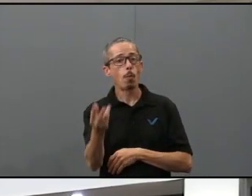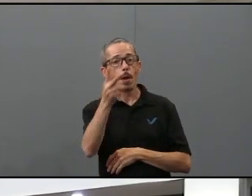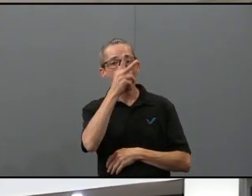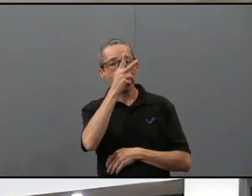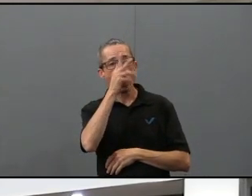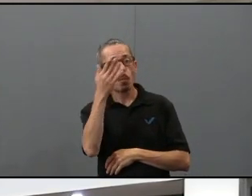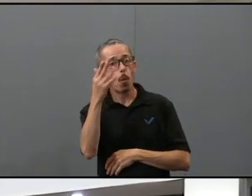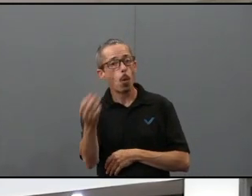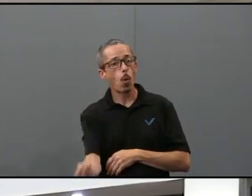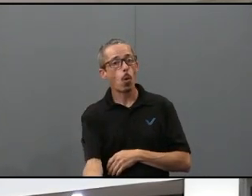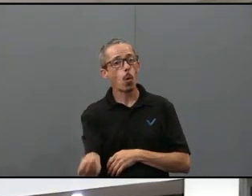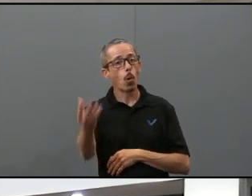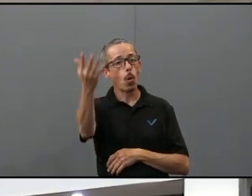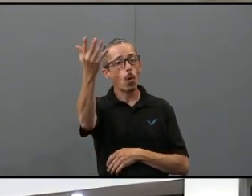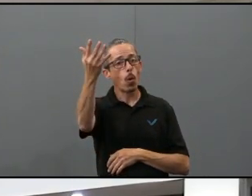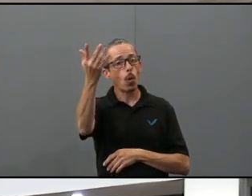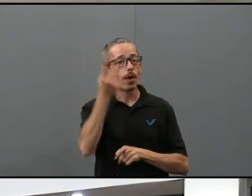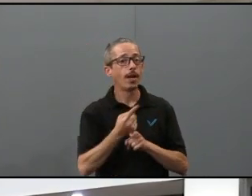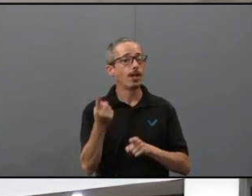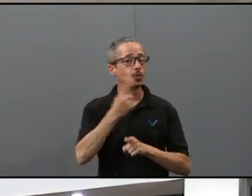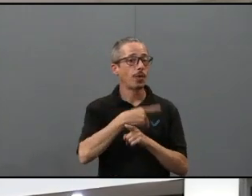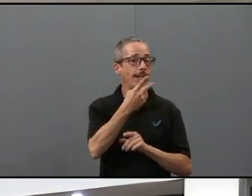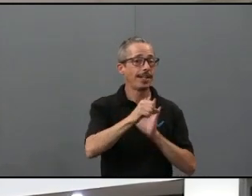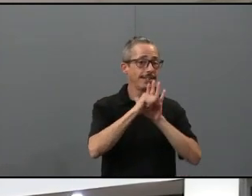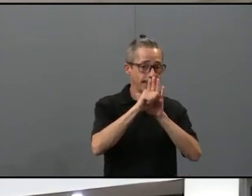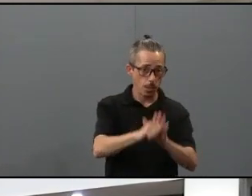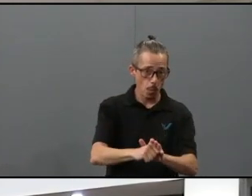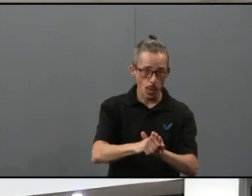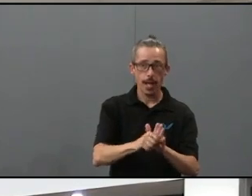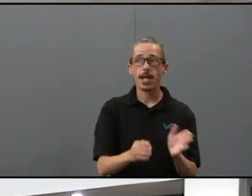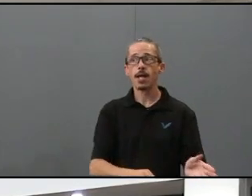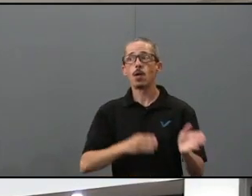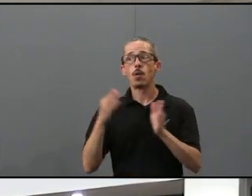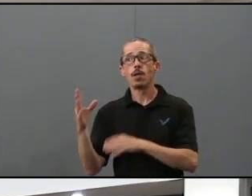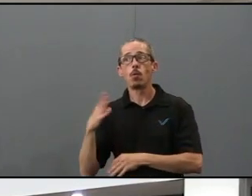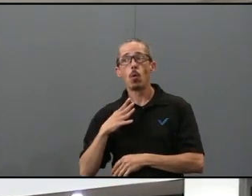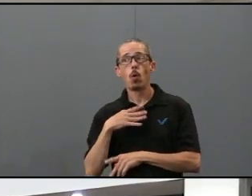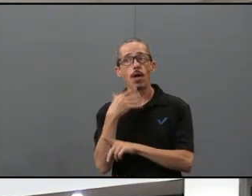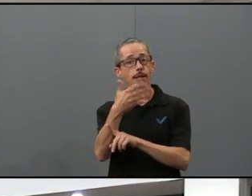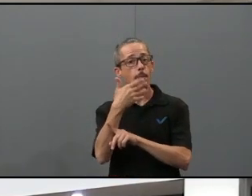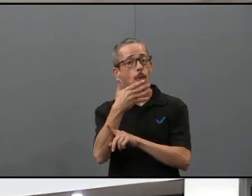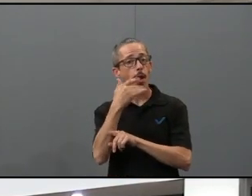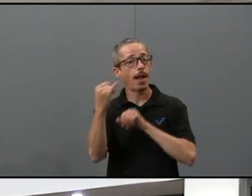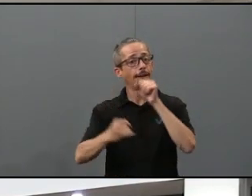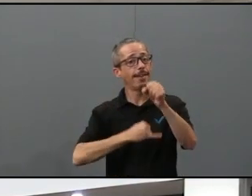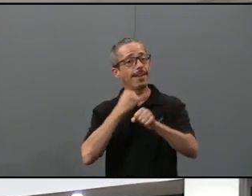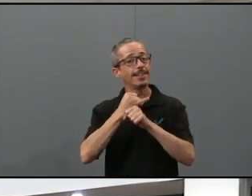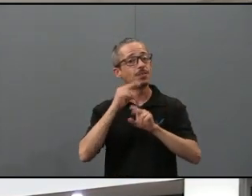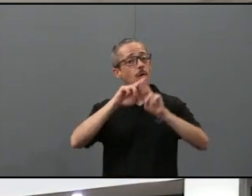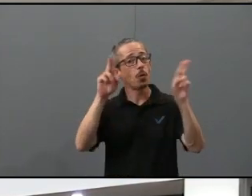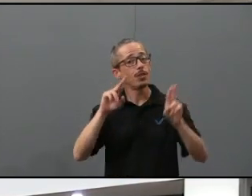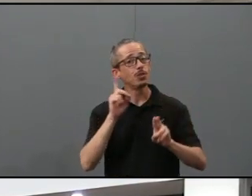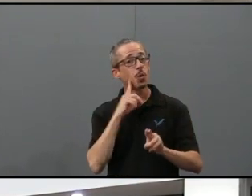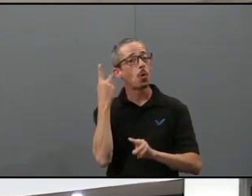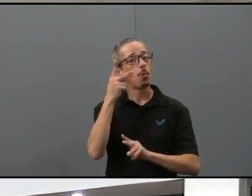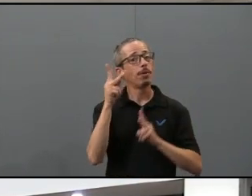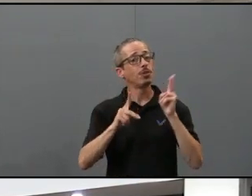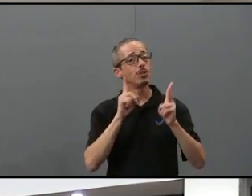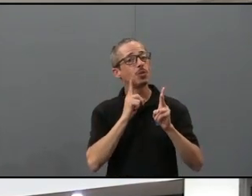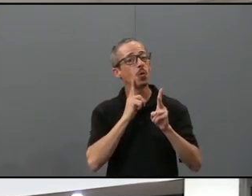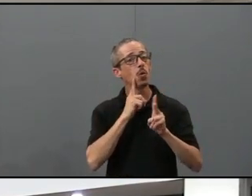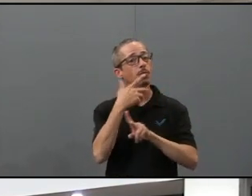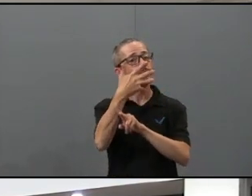bleue en honneur de la journée et aussi nous avons un drapeau international des personnes sourdes